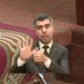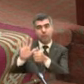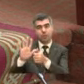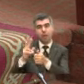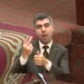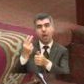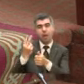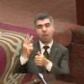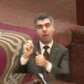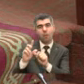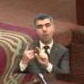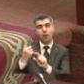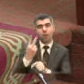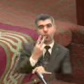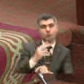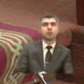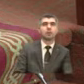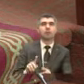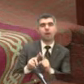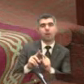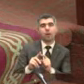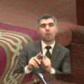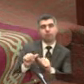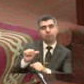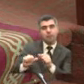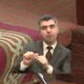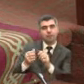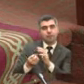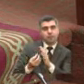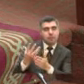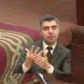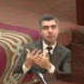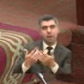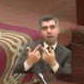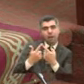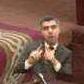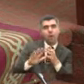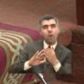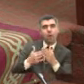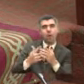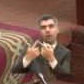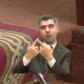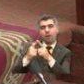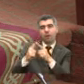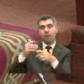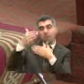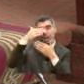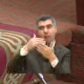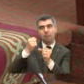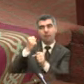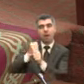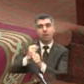2016-2021، خاصة مع المتغيرات الديمغرافية السوسيوثقافية اللي كيعرفها جسم مغاربة